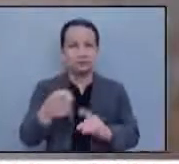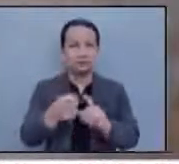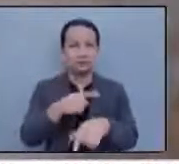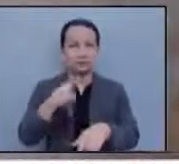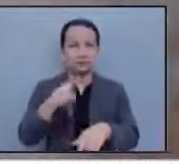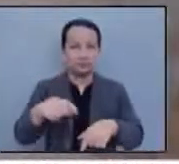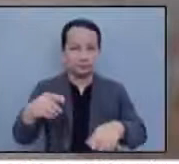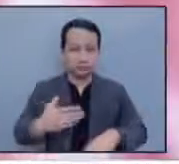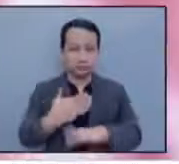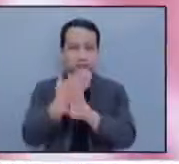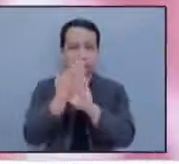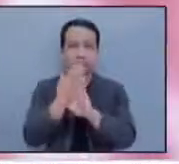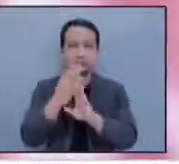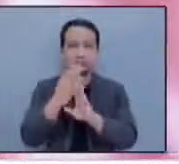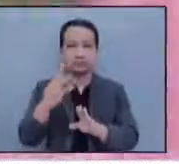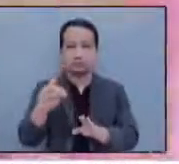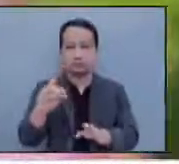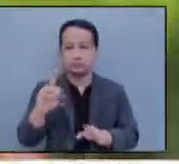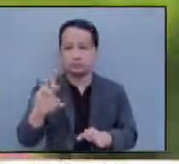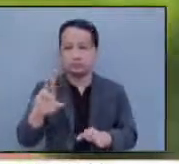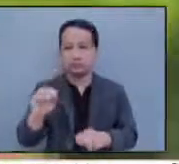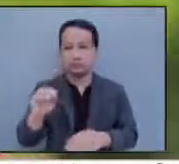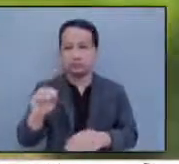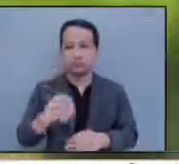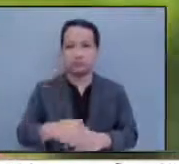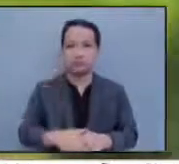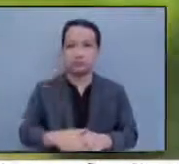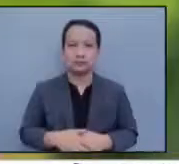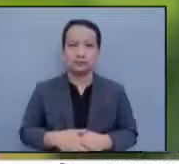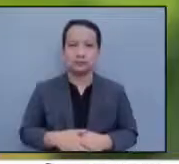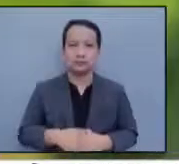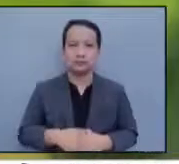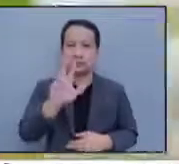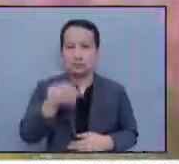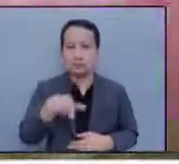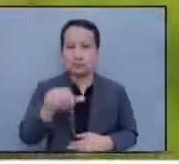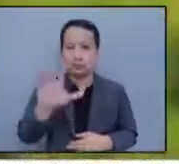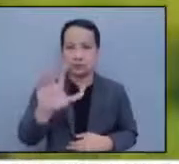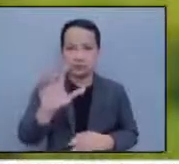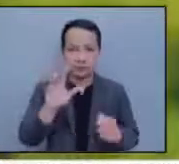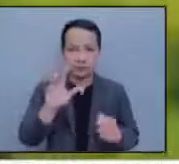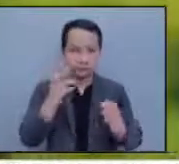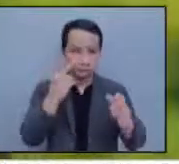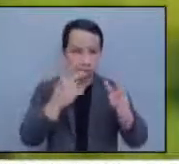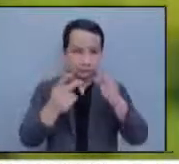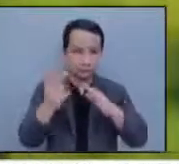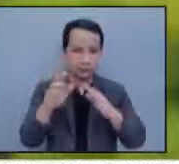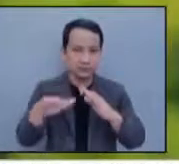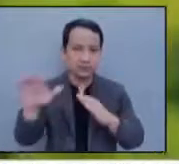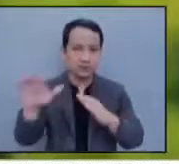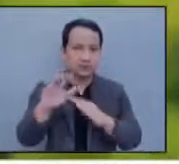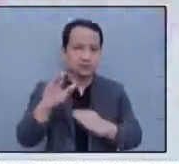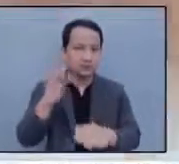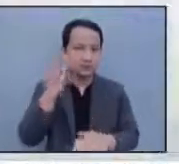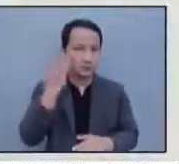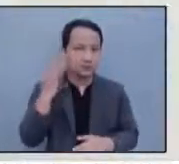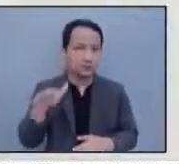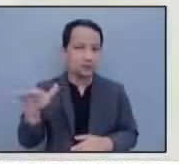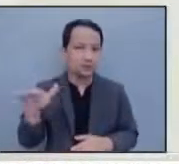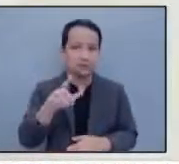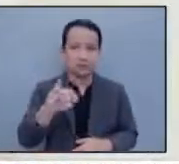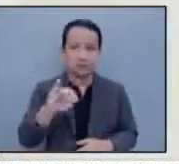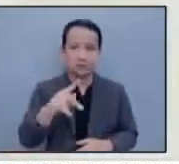Oro. May mahigit 3.5 million views na ang post na ito ni Fritch sa kanyang TikTok